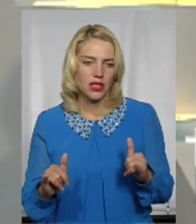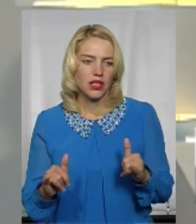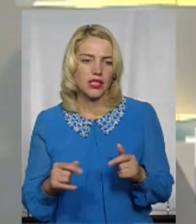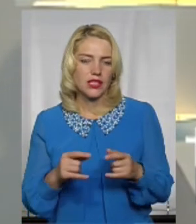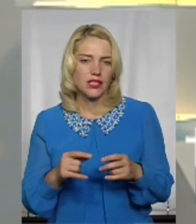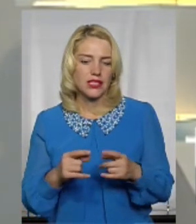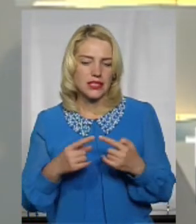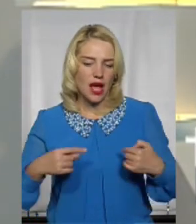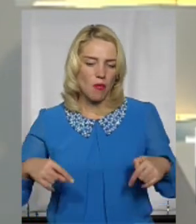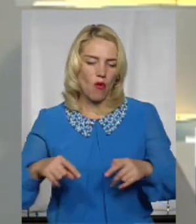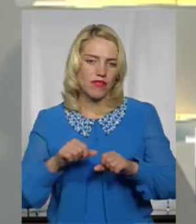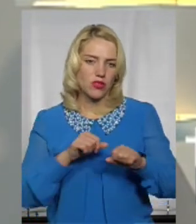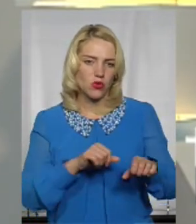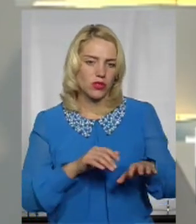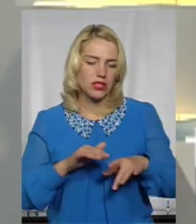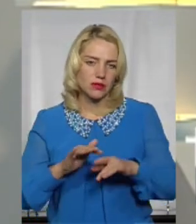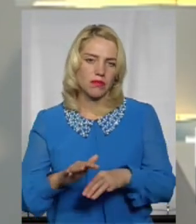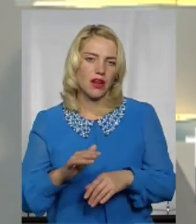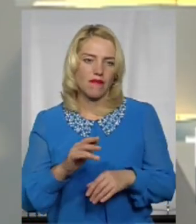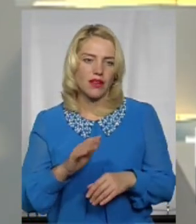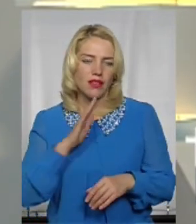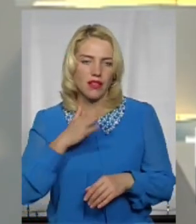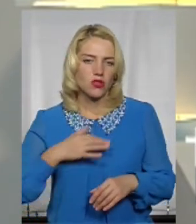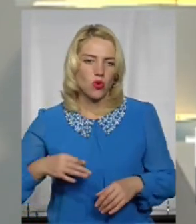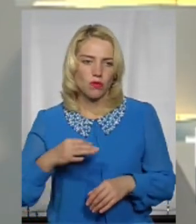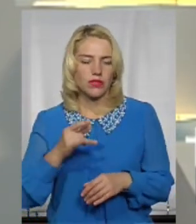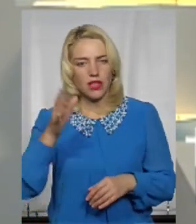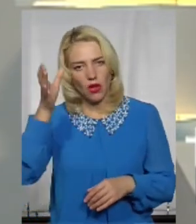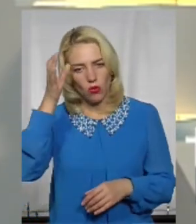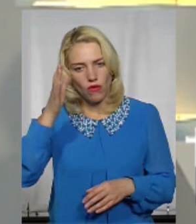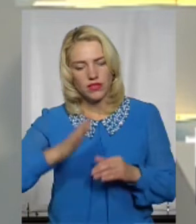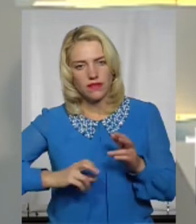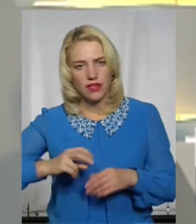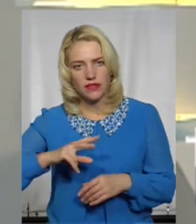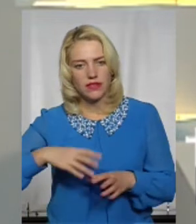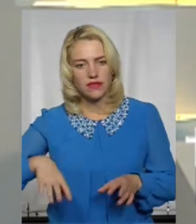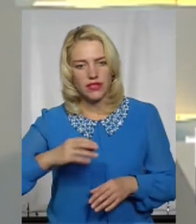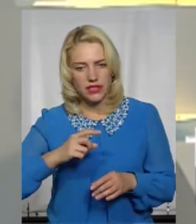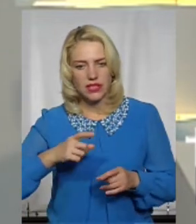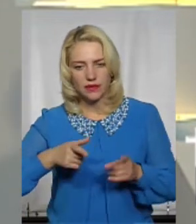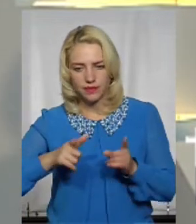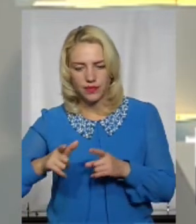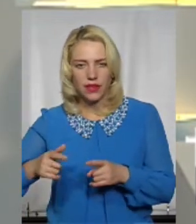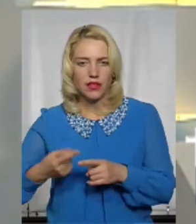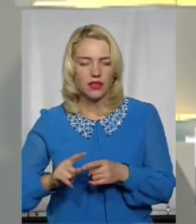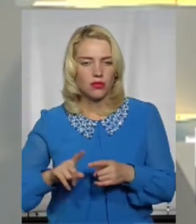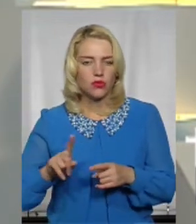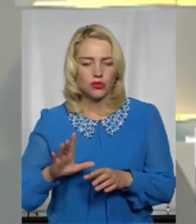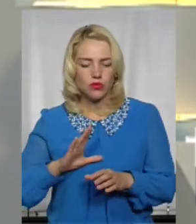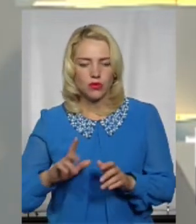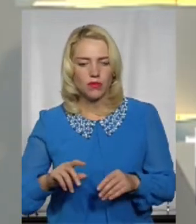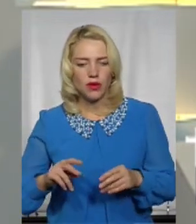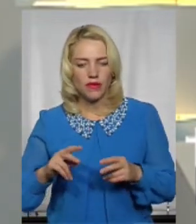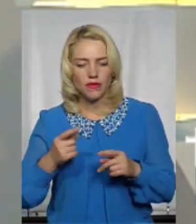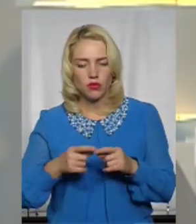заповідної справи екологічної мережі нашої області. І науковці, фахівці всі зійшлись на тому, що було передано, в цьому